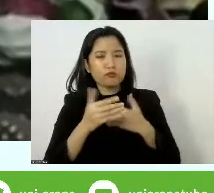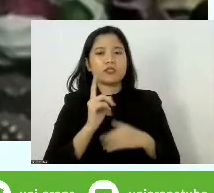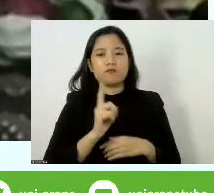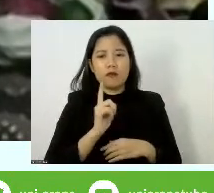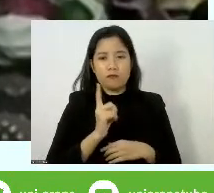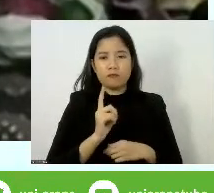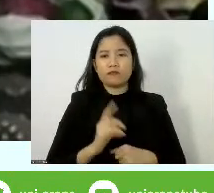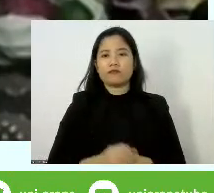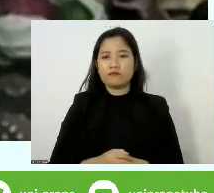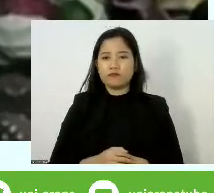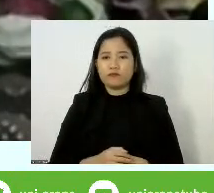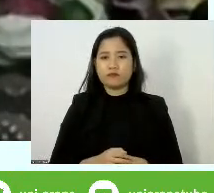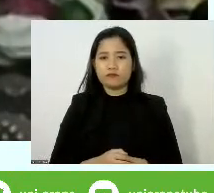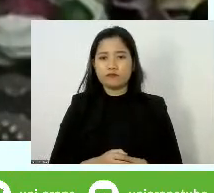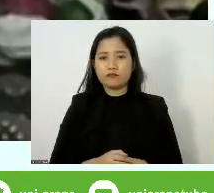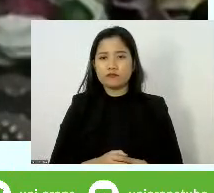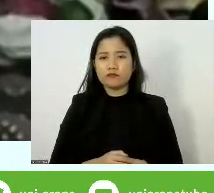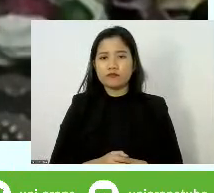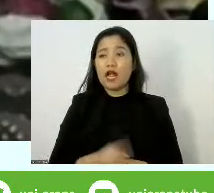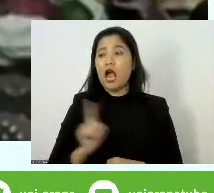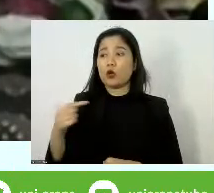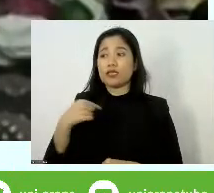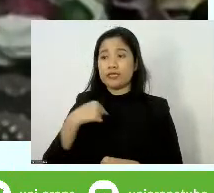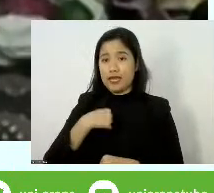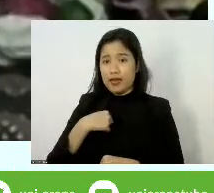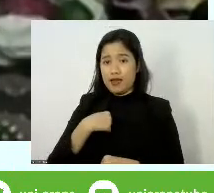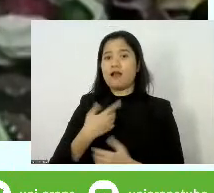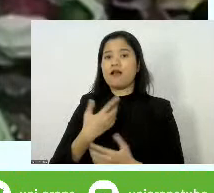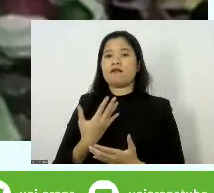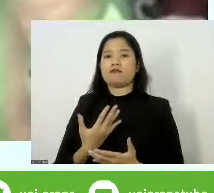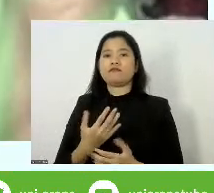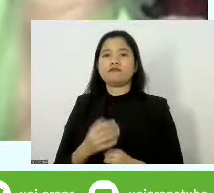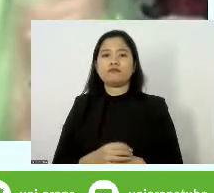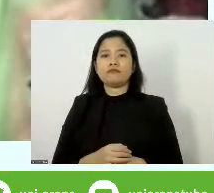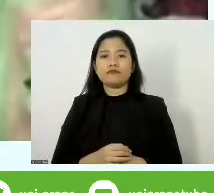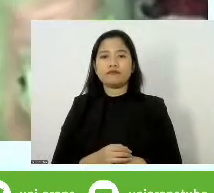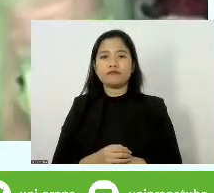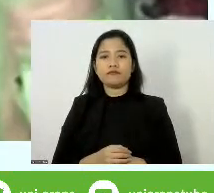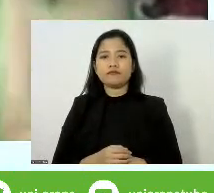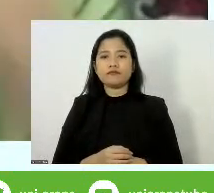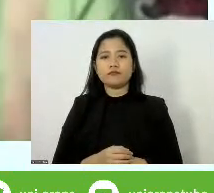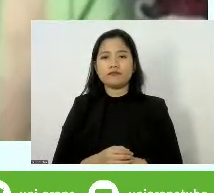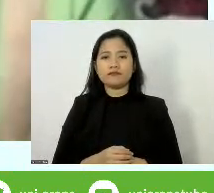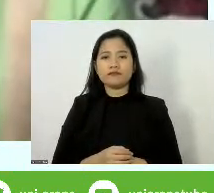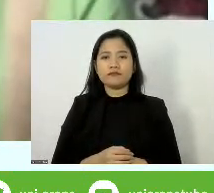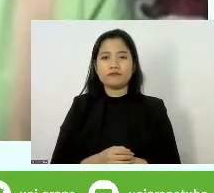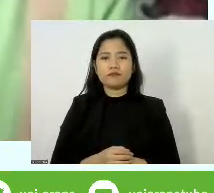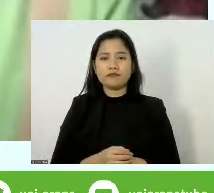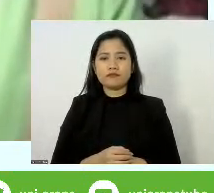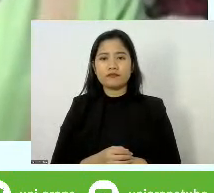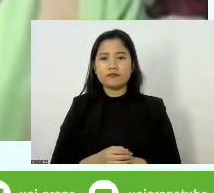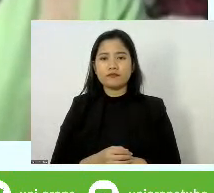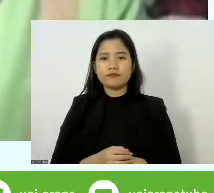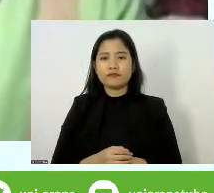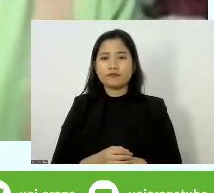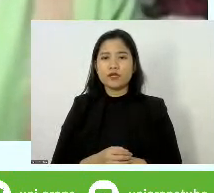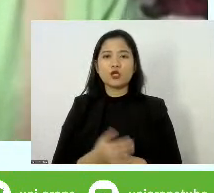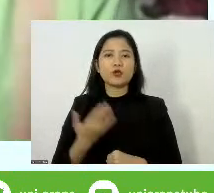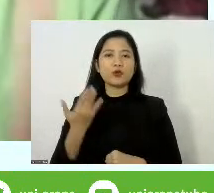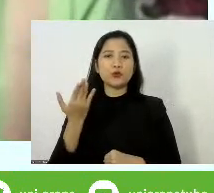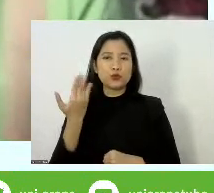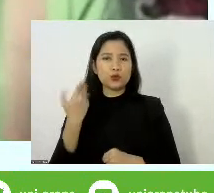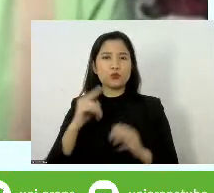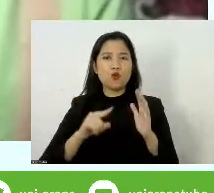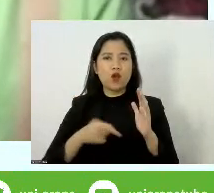kalau untuk saya sendiri itu eh dimulai pada tahun